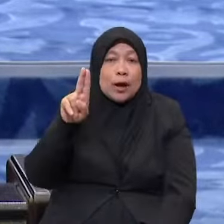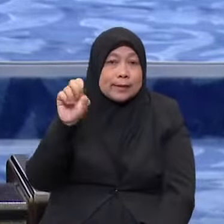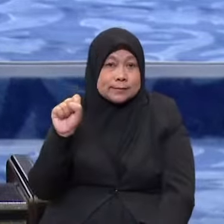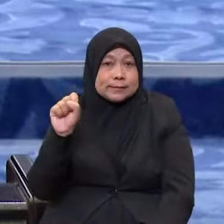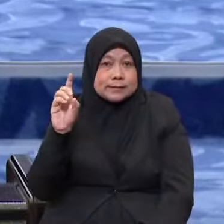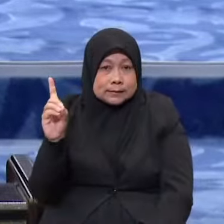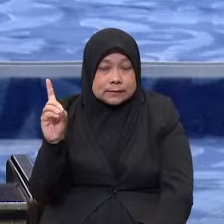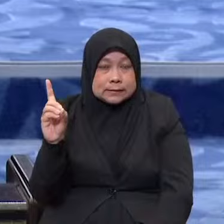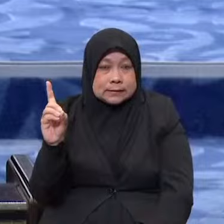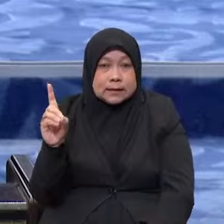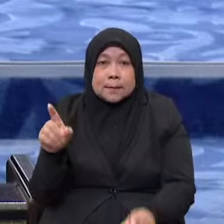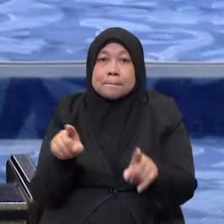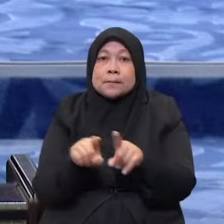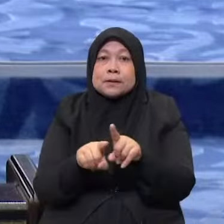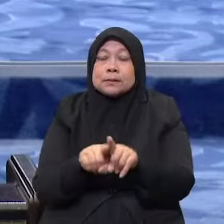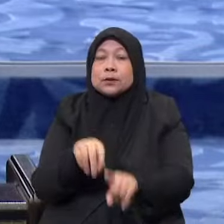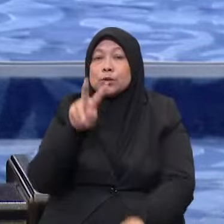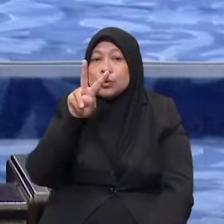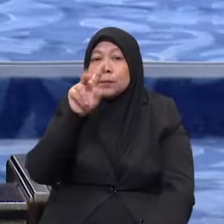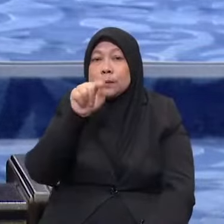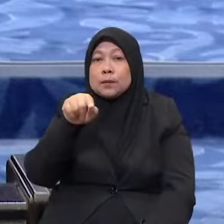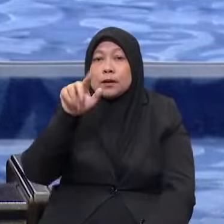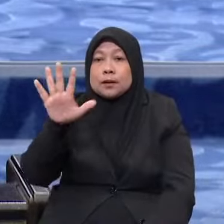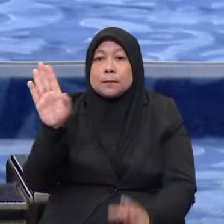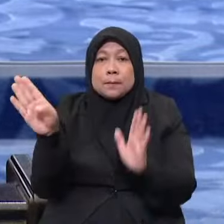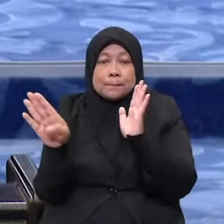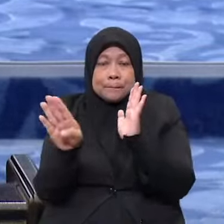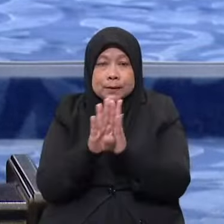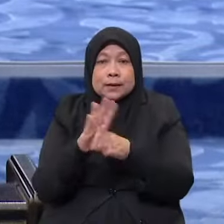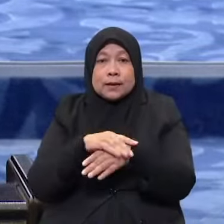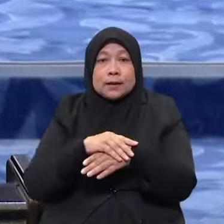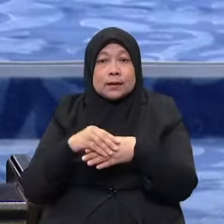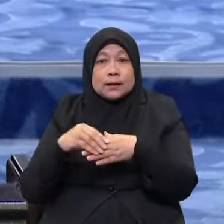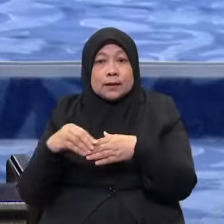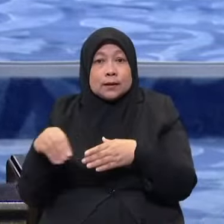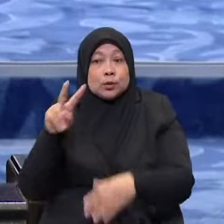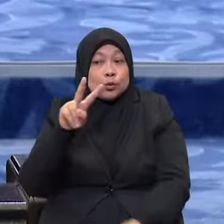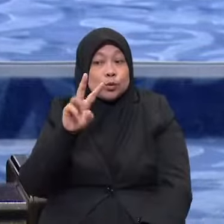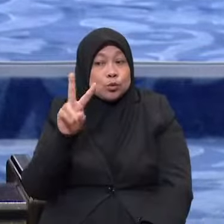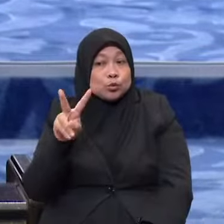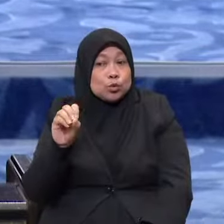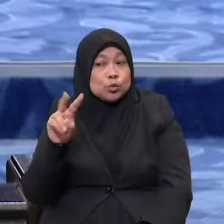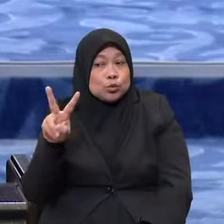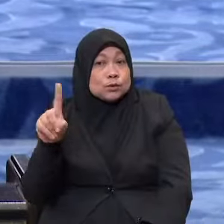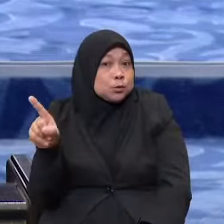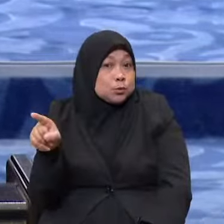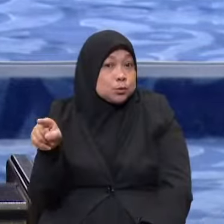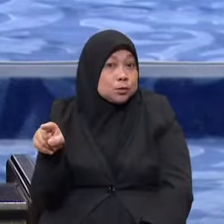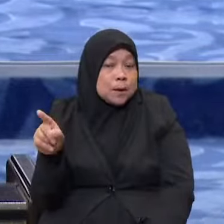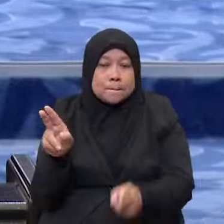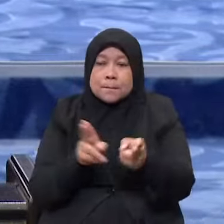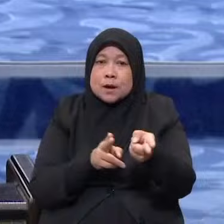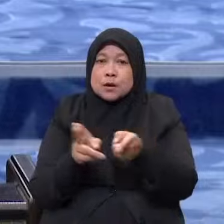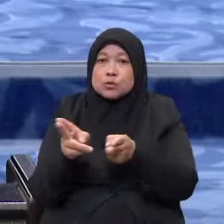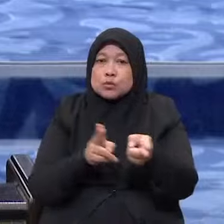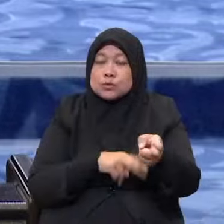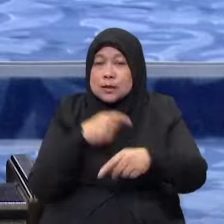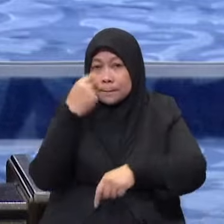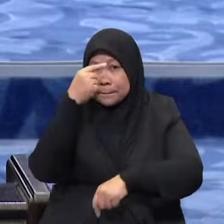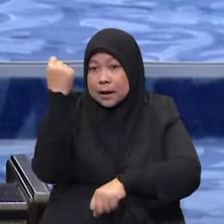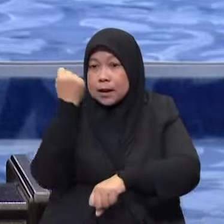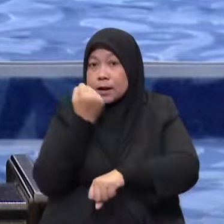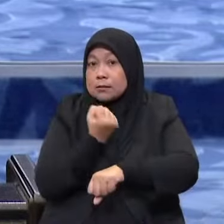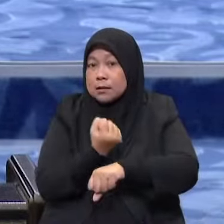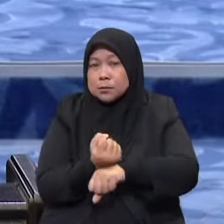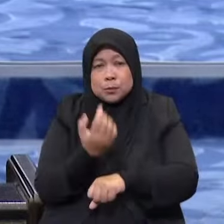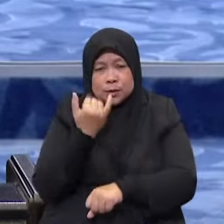$600 juta bersamaan 2.5 bilion ringgit. 2021 pengurusan BlackRock.